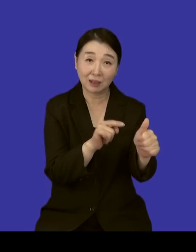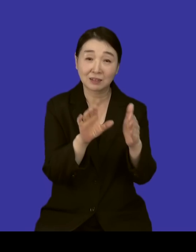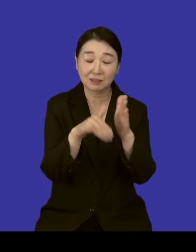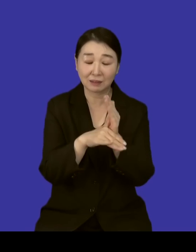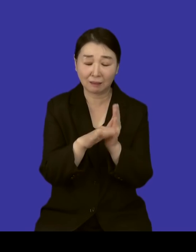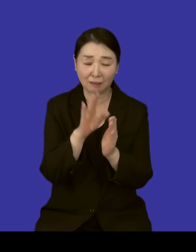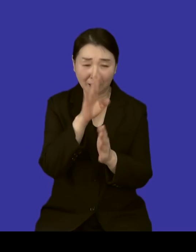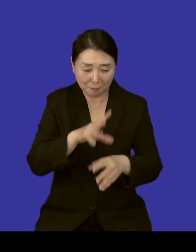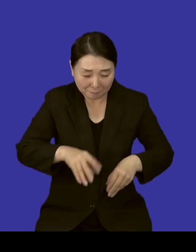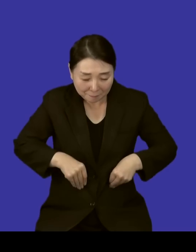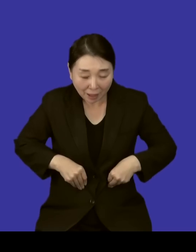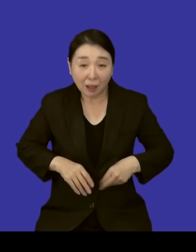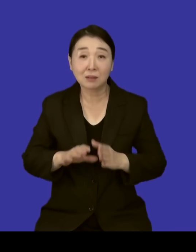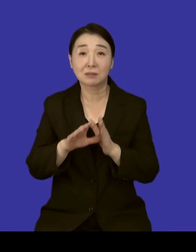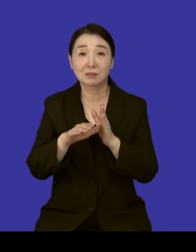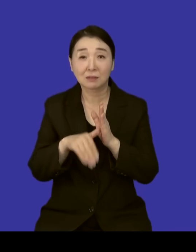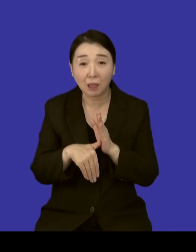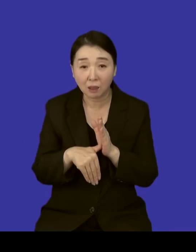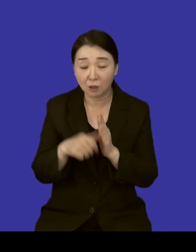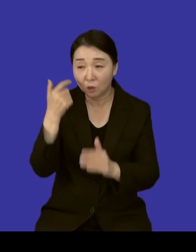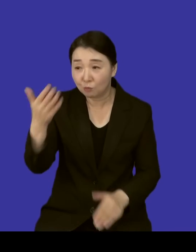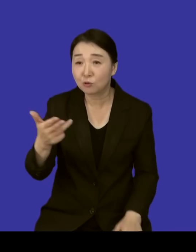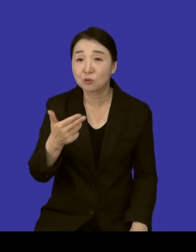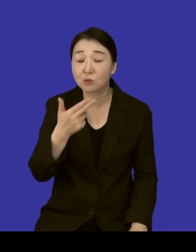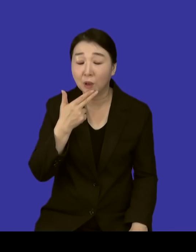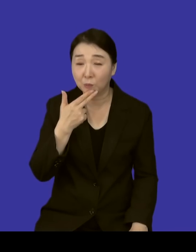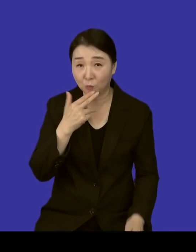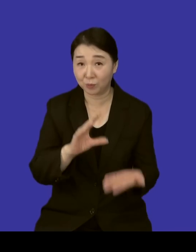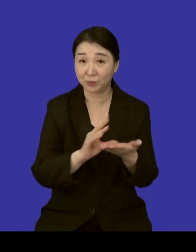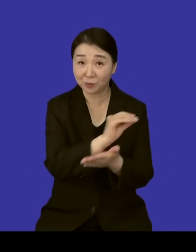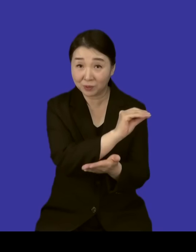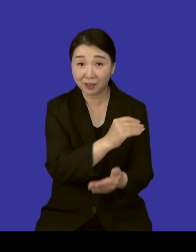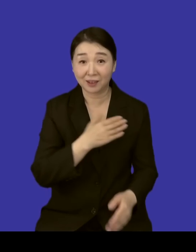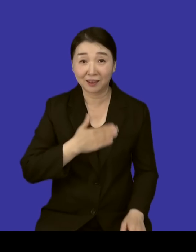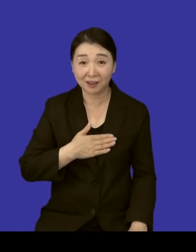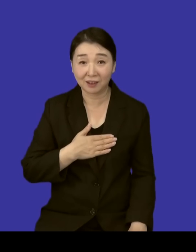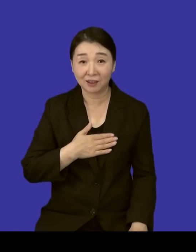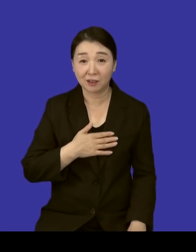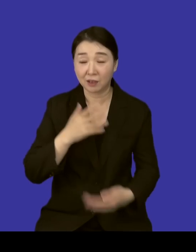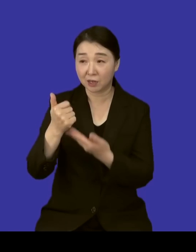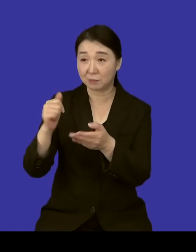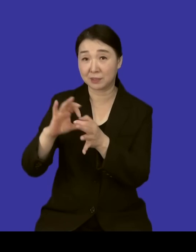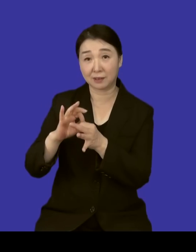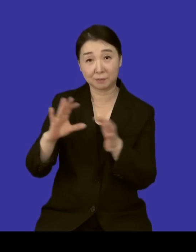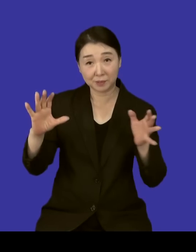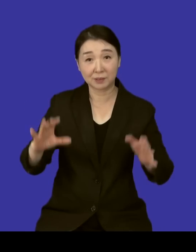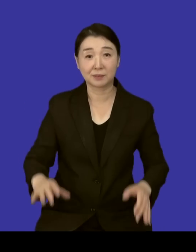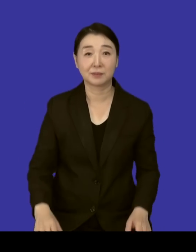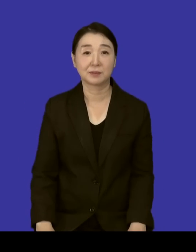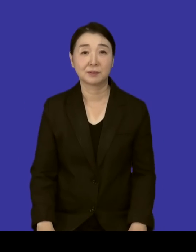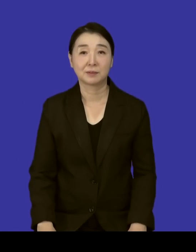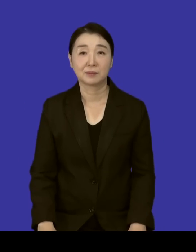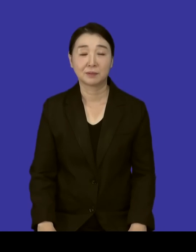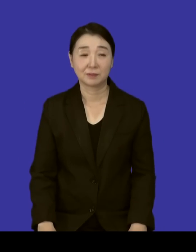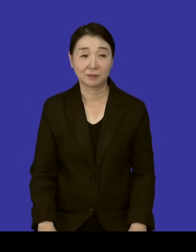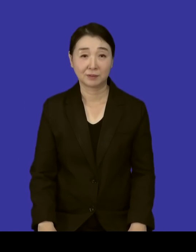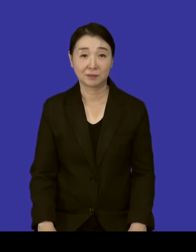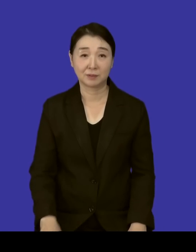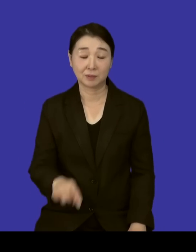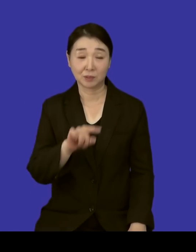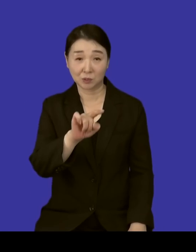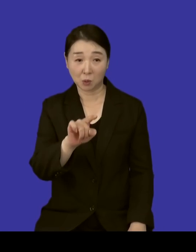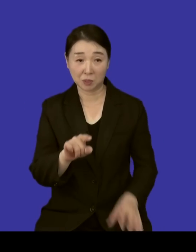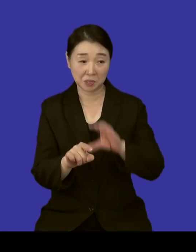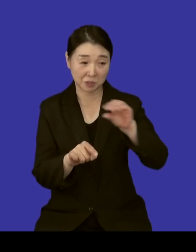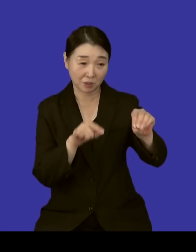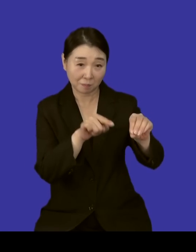네. 그렇게 묻지도 않고 떠나더라고요, 모압으로. 예. 정말 하나님과 상관없는. 예. 그래서 거기서 가가지고